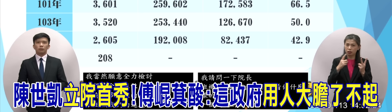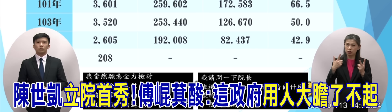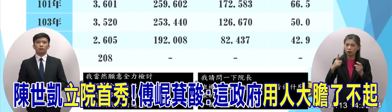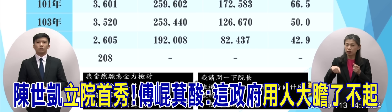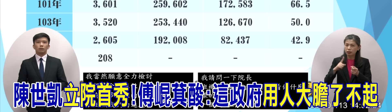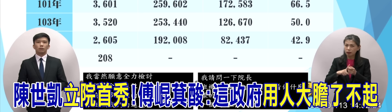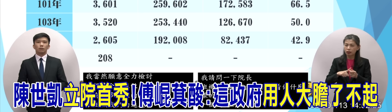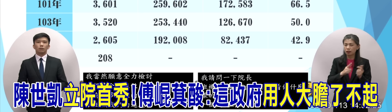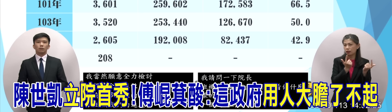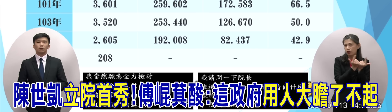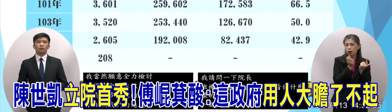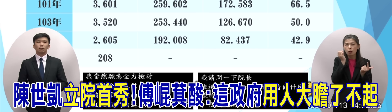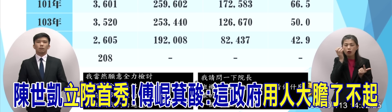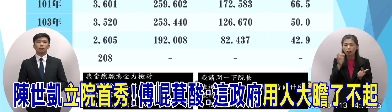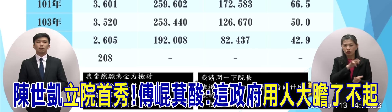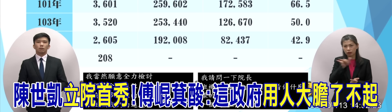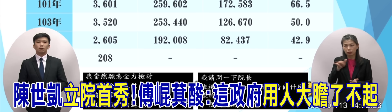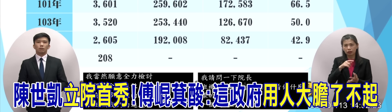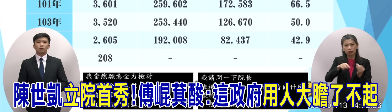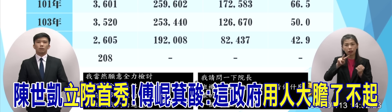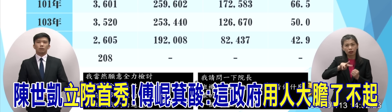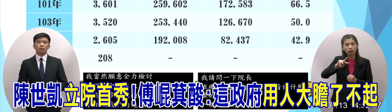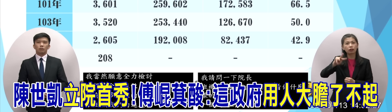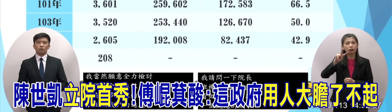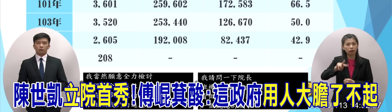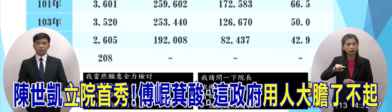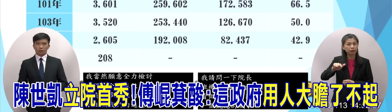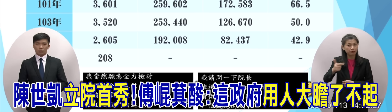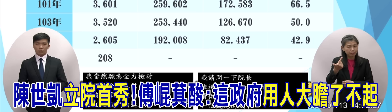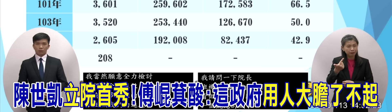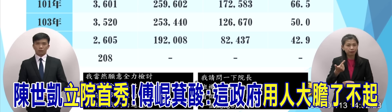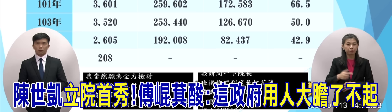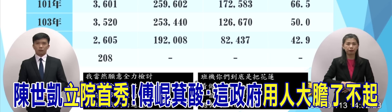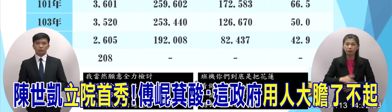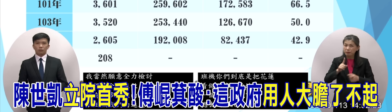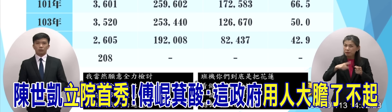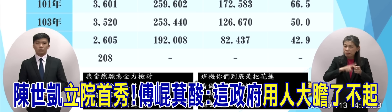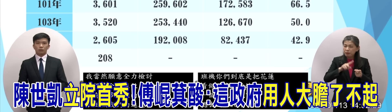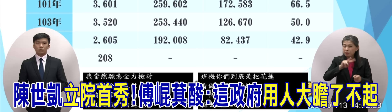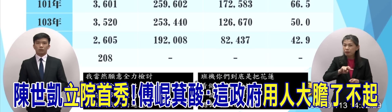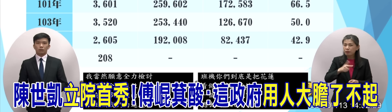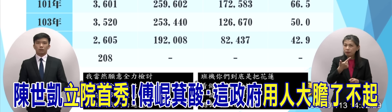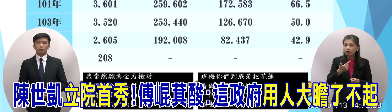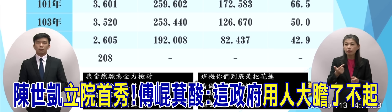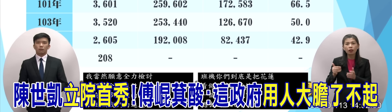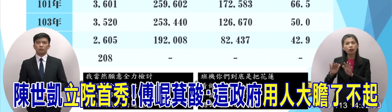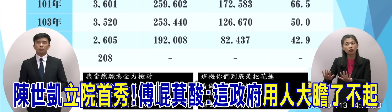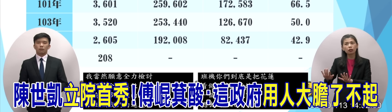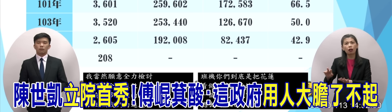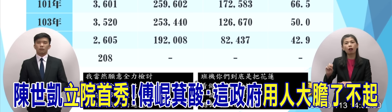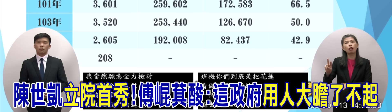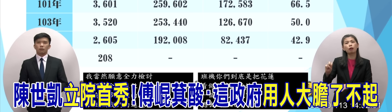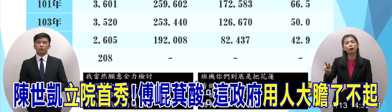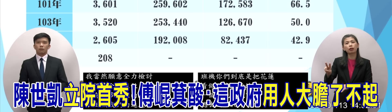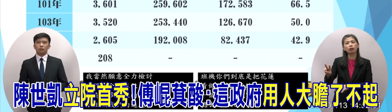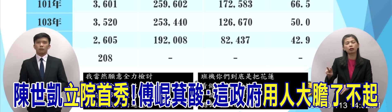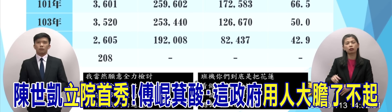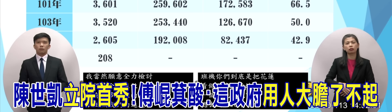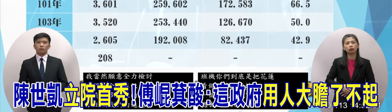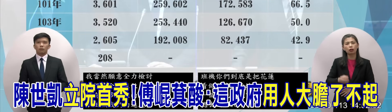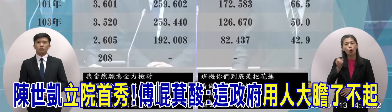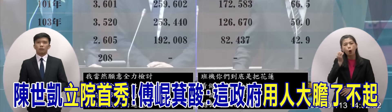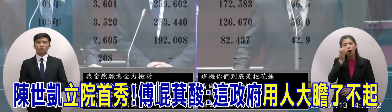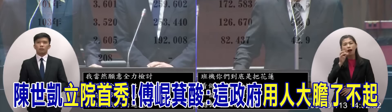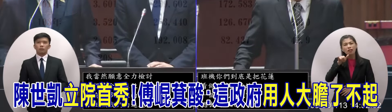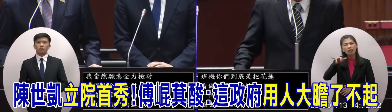莲2600班次，一年。现在200多班，花莲机场是全国最